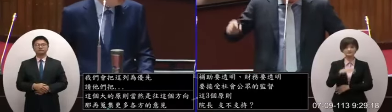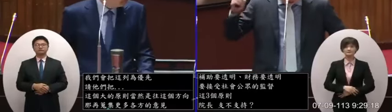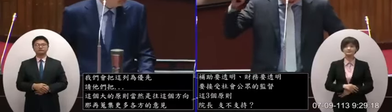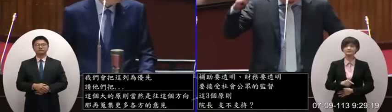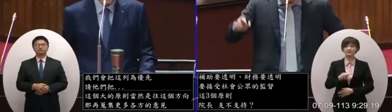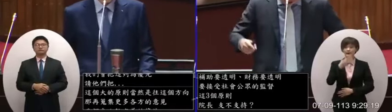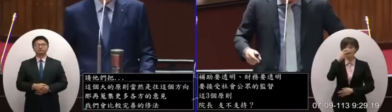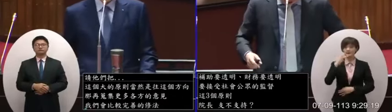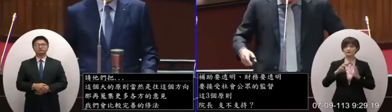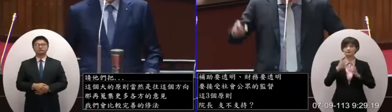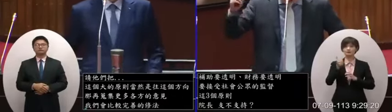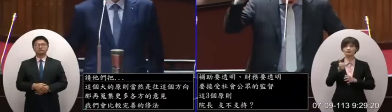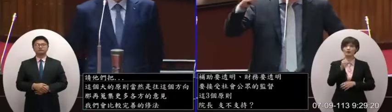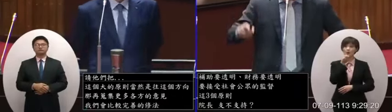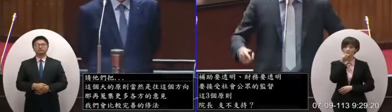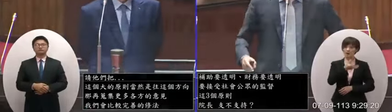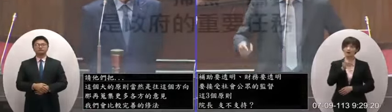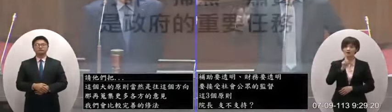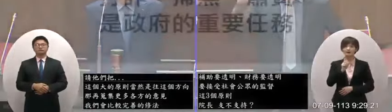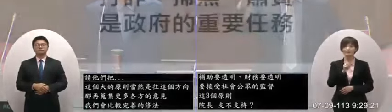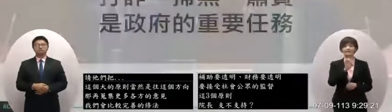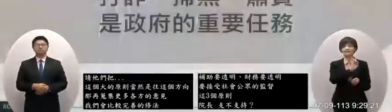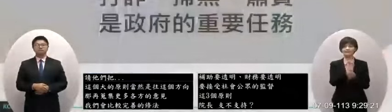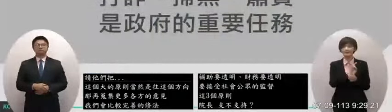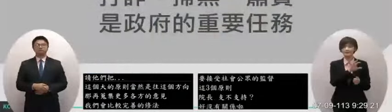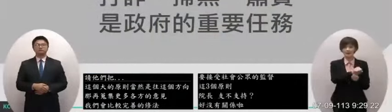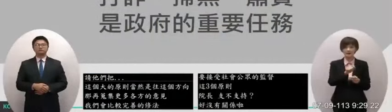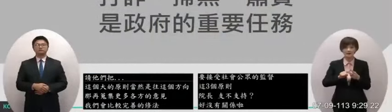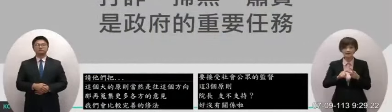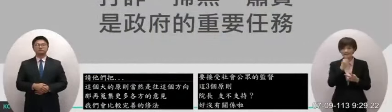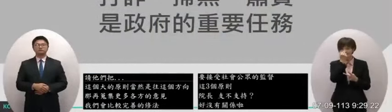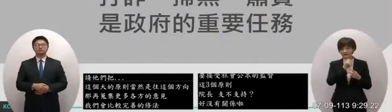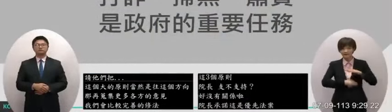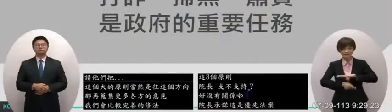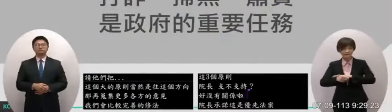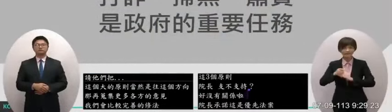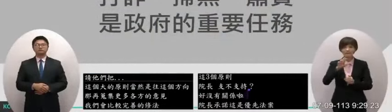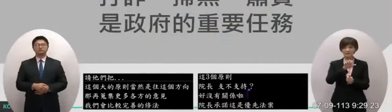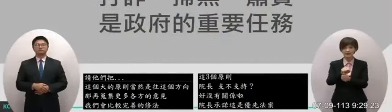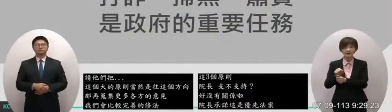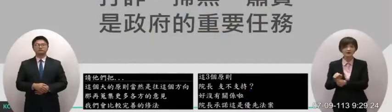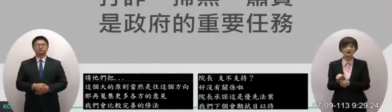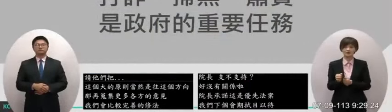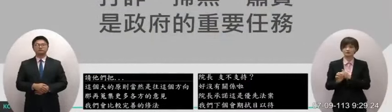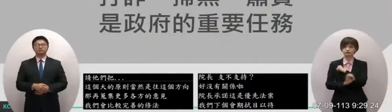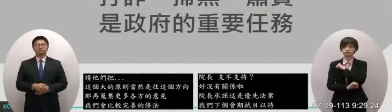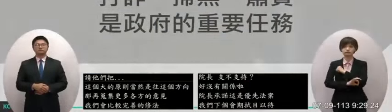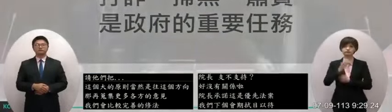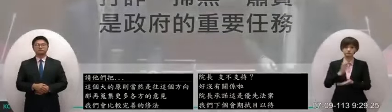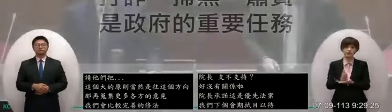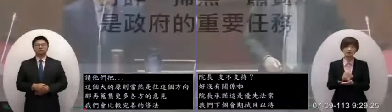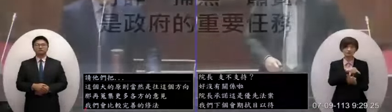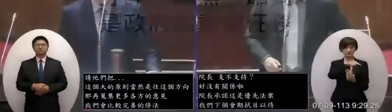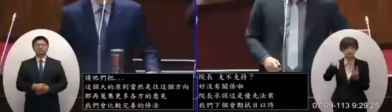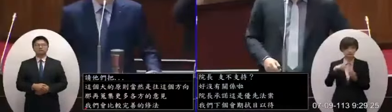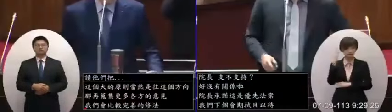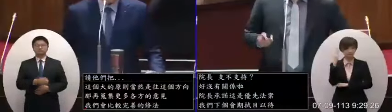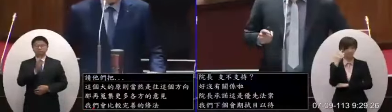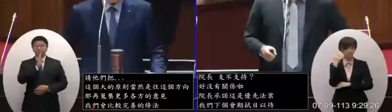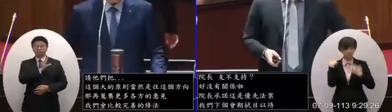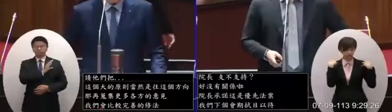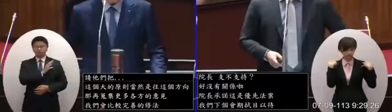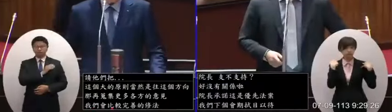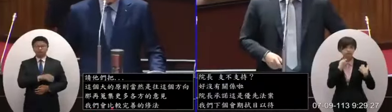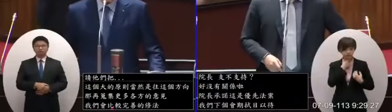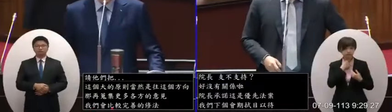说啊，打仗、扫黑、肃贪是政府的重要任务，院长同不同意？ 当然是，我们